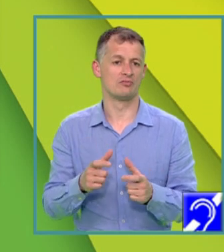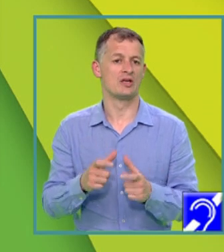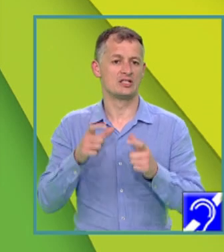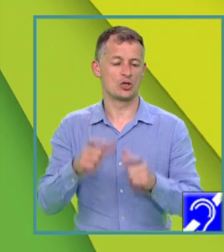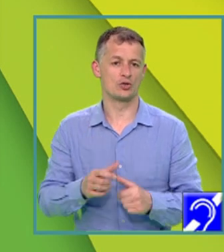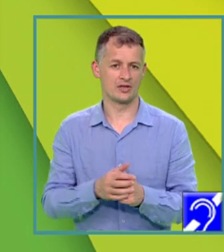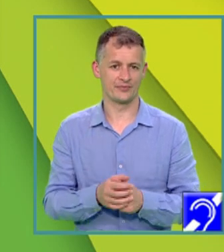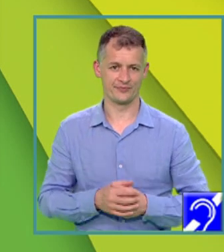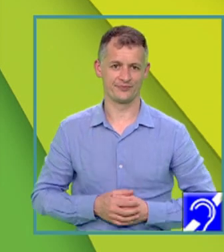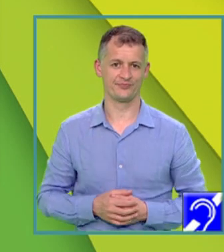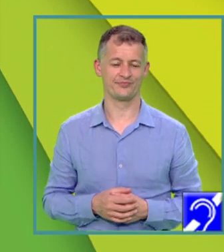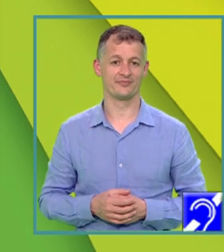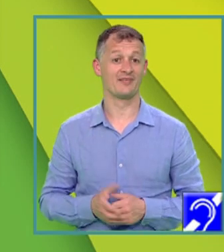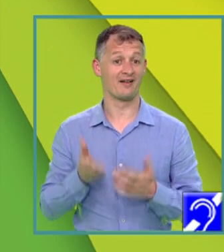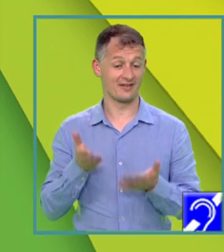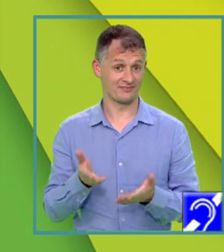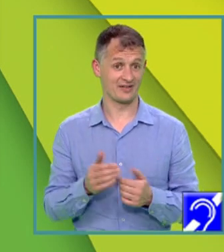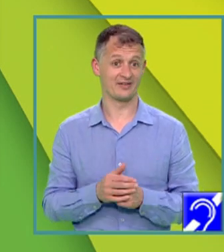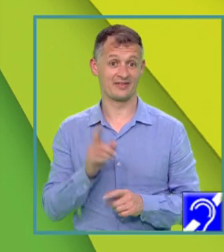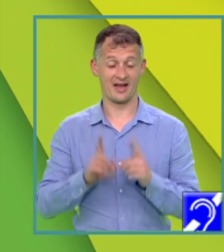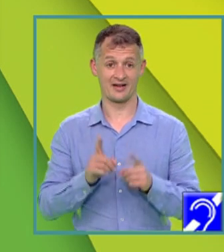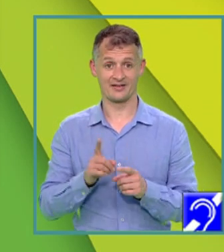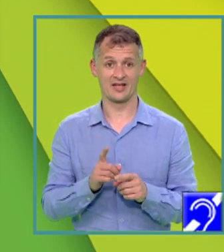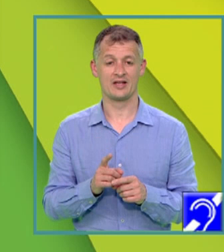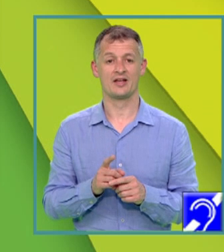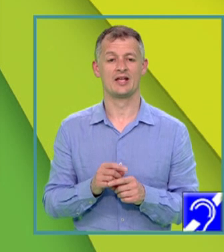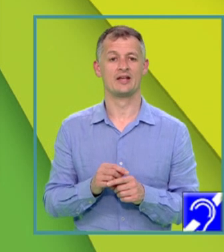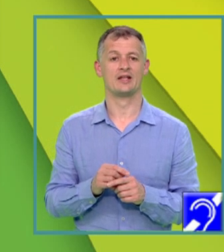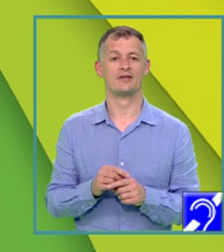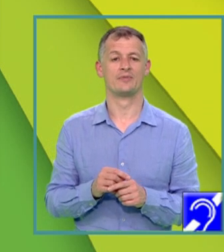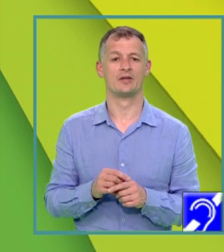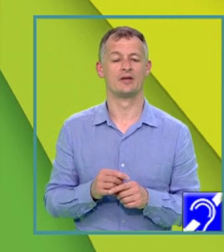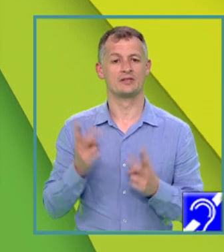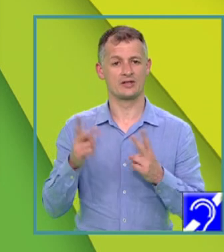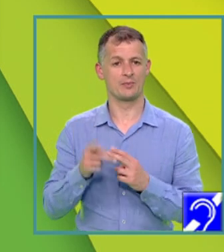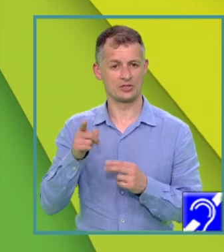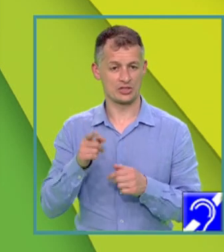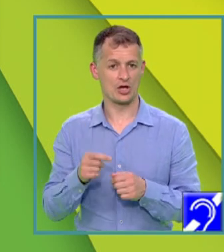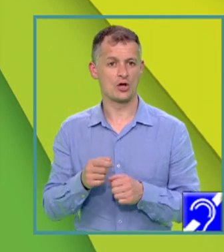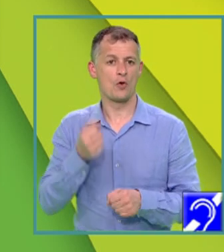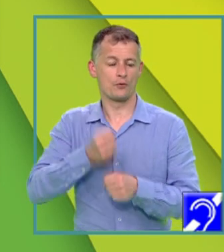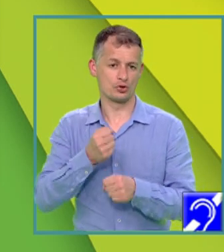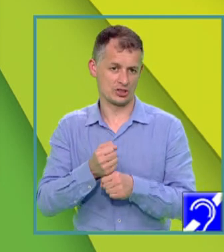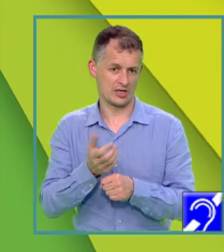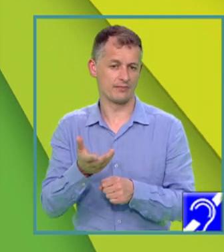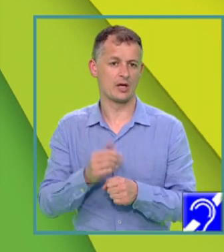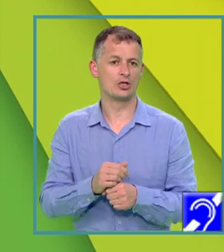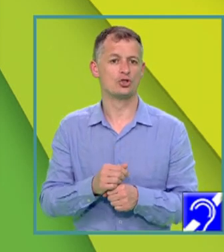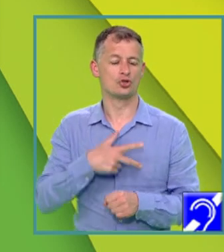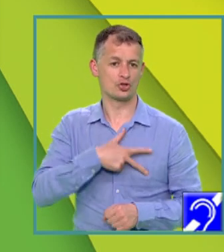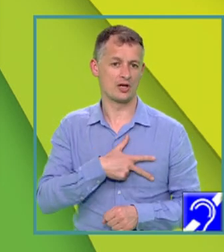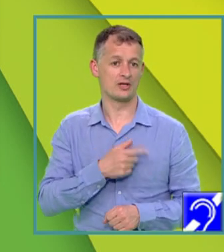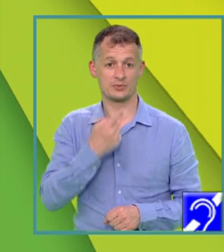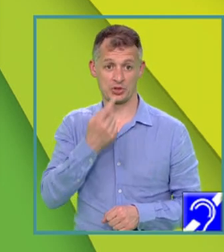unei organizații. Astfel că dacă ne raportăm la funcția socială, putem să clasificăm instituțiile din punct de